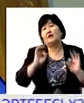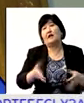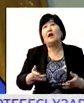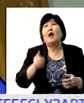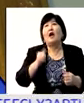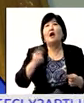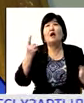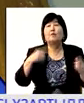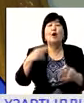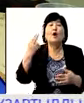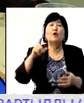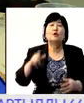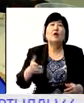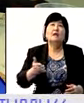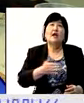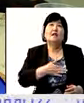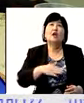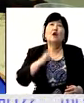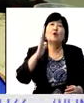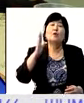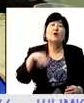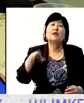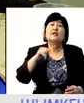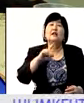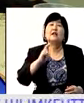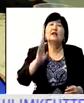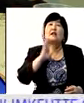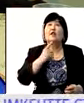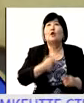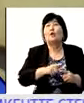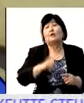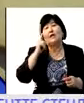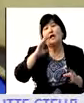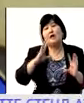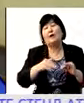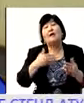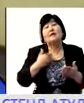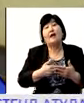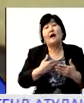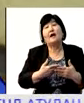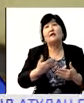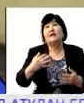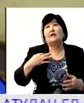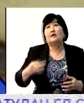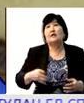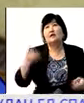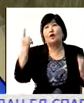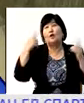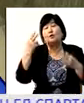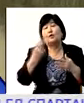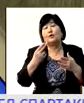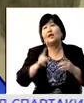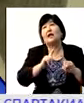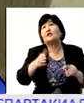Әрбір туынды суретшінің жана, болашақ дизайнердің анасы осындай пікірде. Яғни, перзентінің туындыларынан